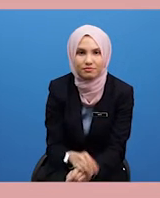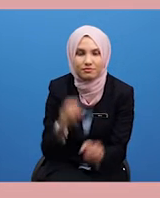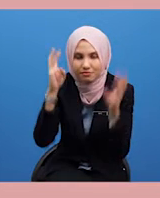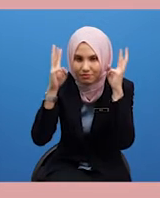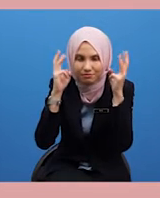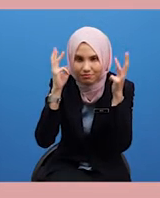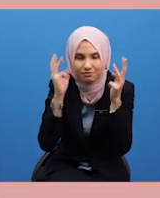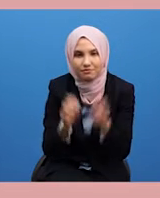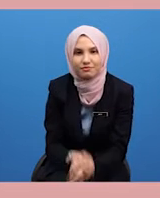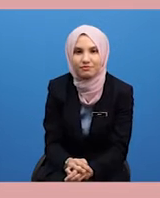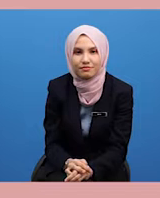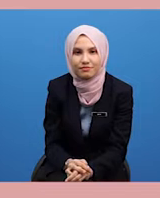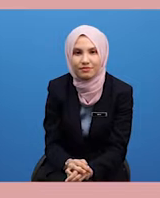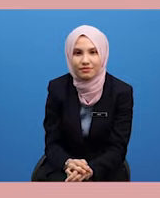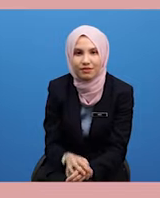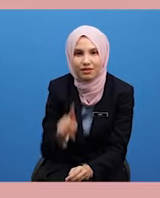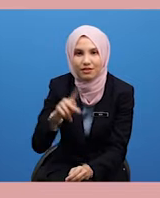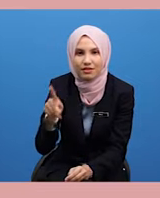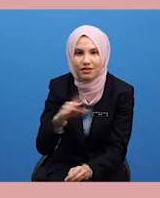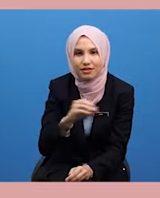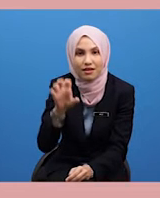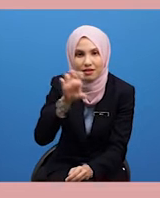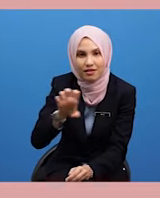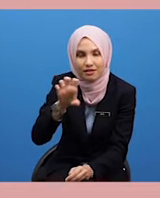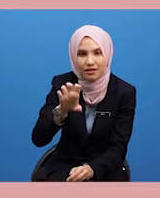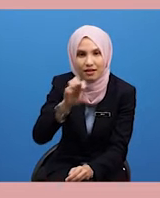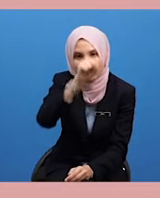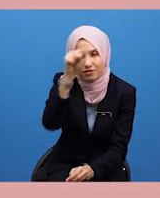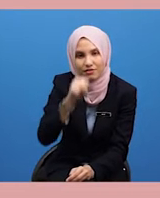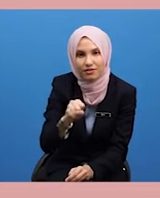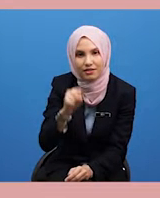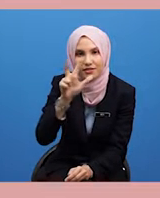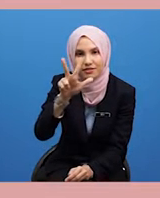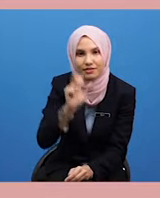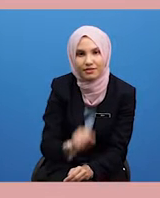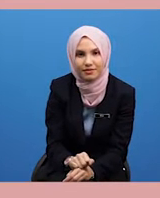dengan kotiliden dan endosperma. Soalan 3.